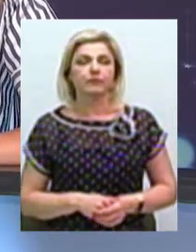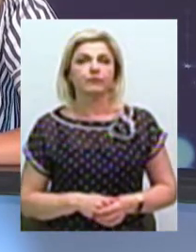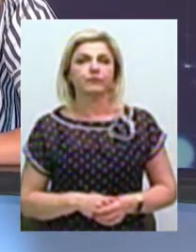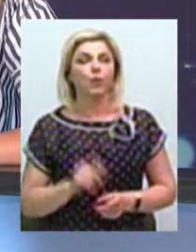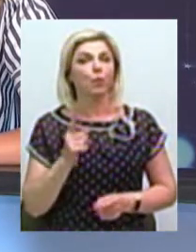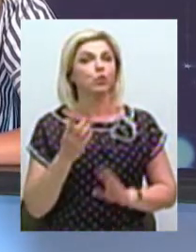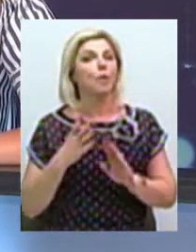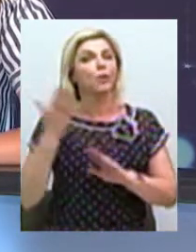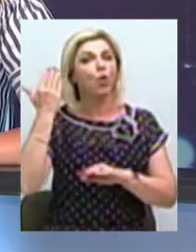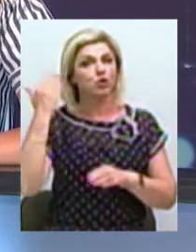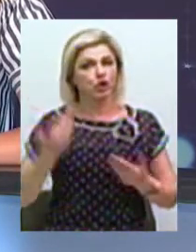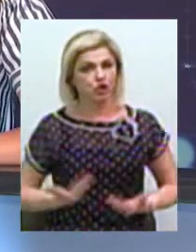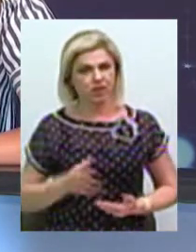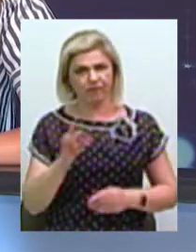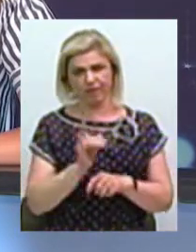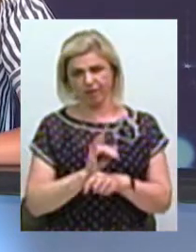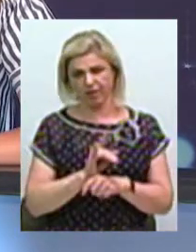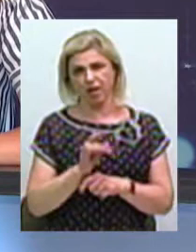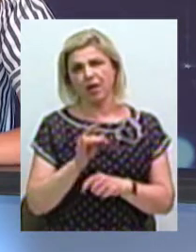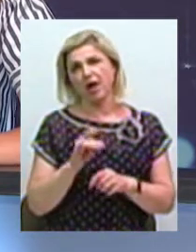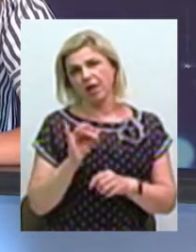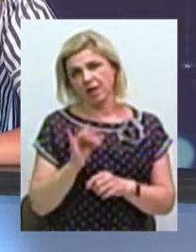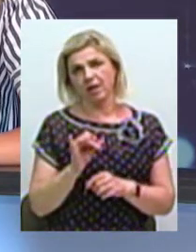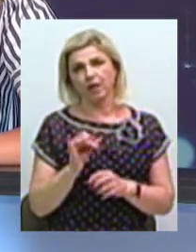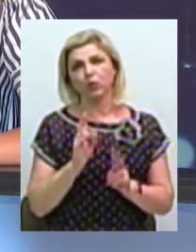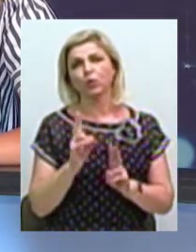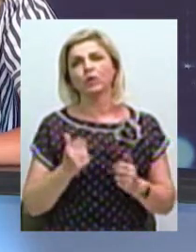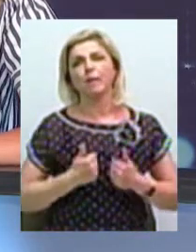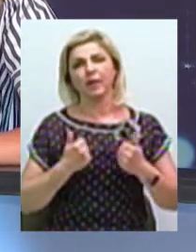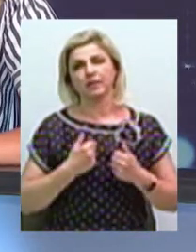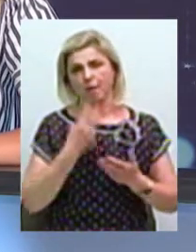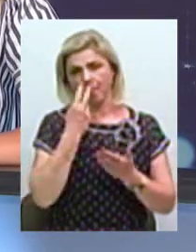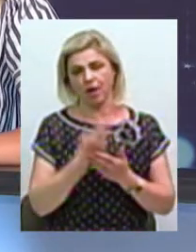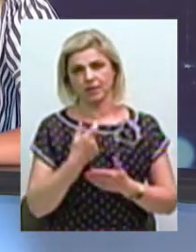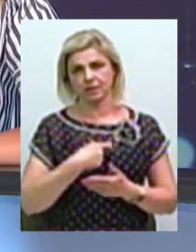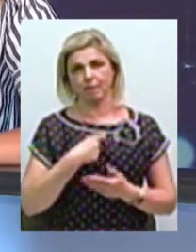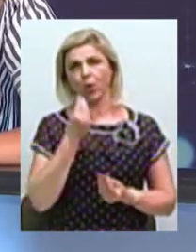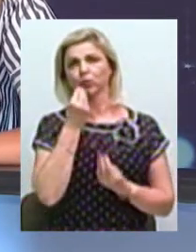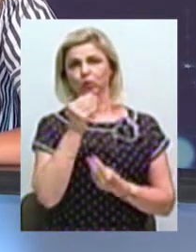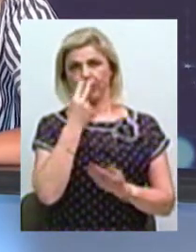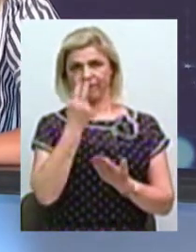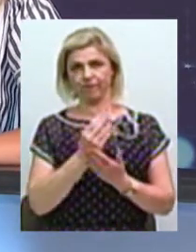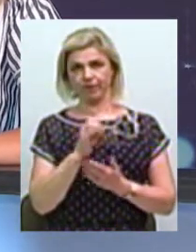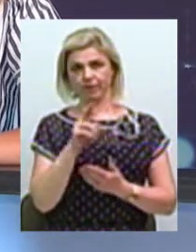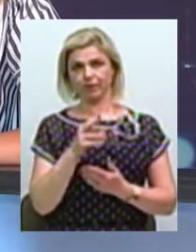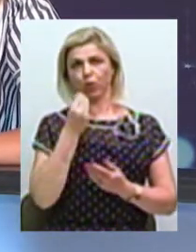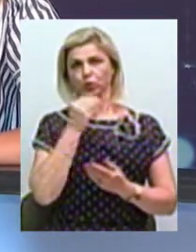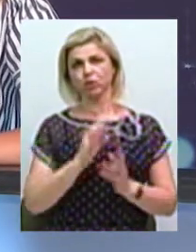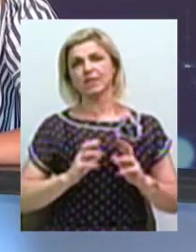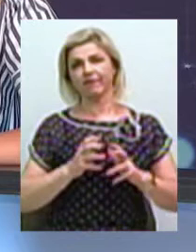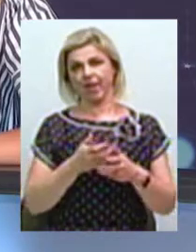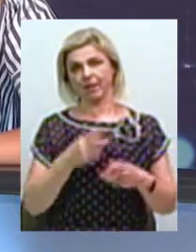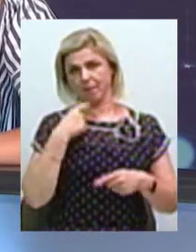все обманывают, все врут, все лукавят. Там. Кто-то пытается все показать себя в лучшем виде, в лучшем свете там